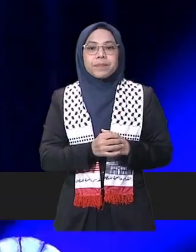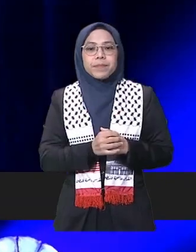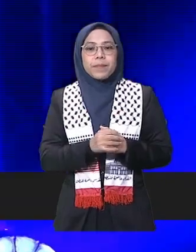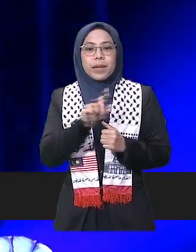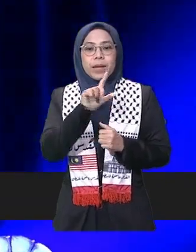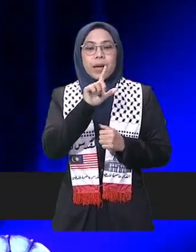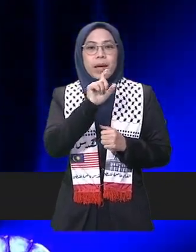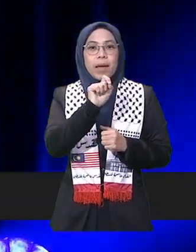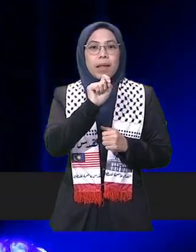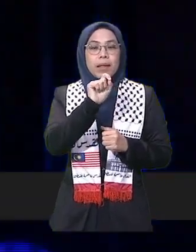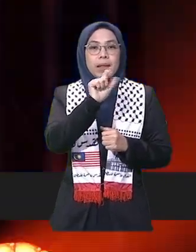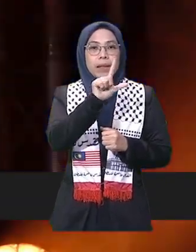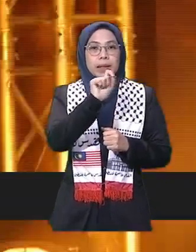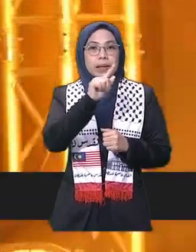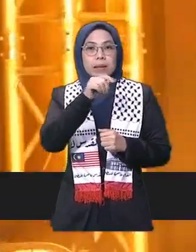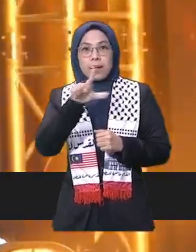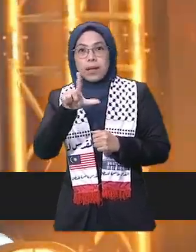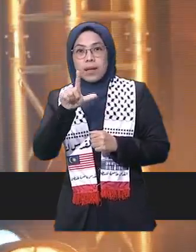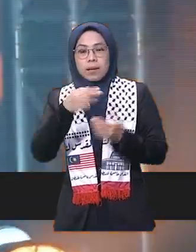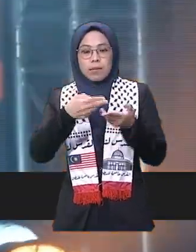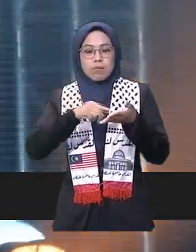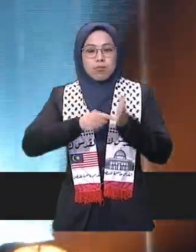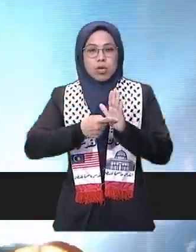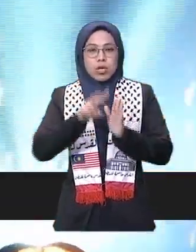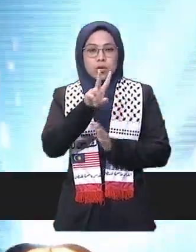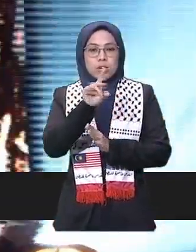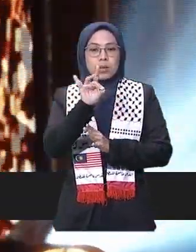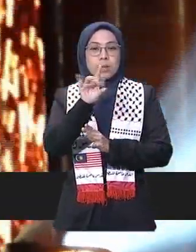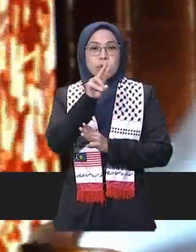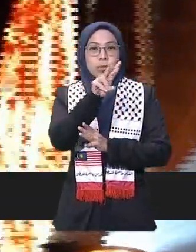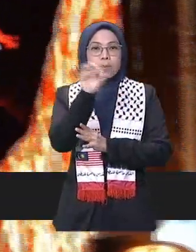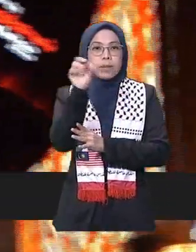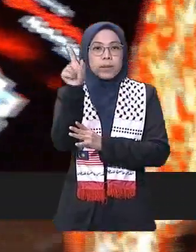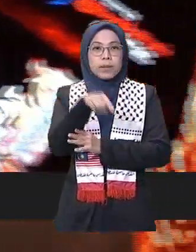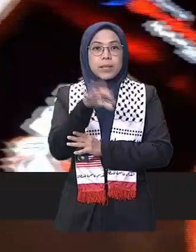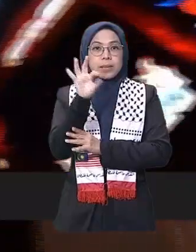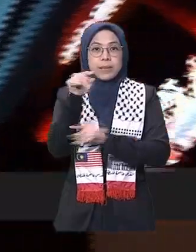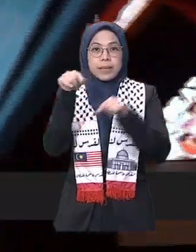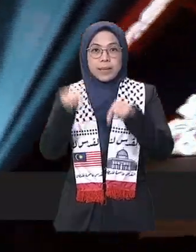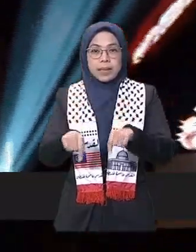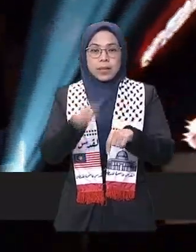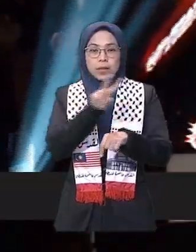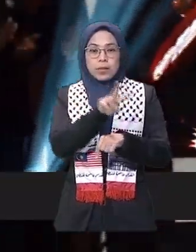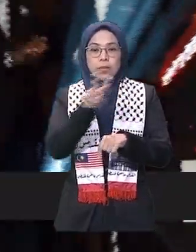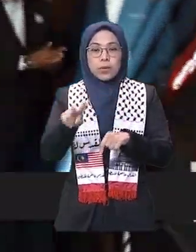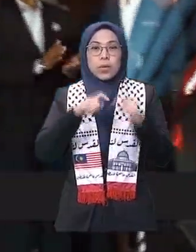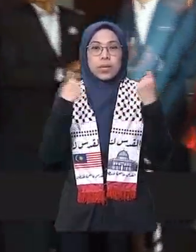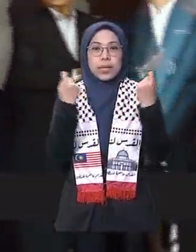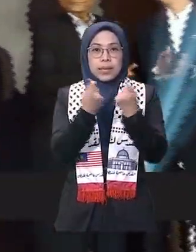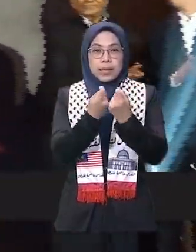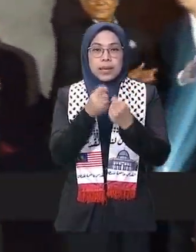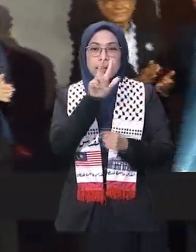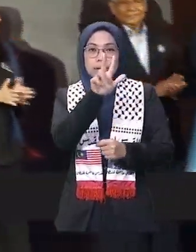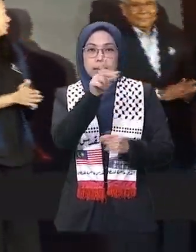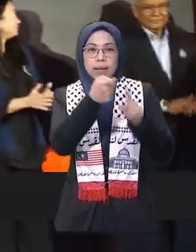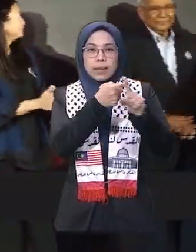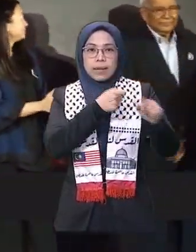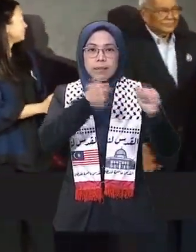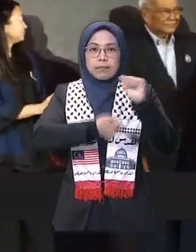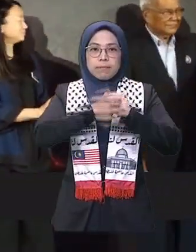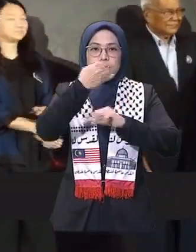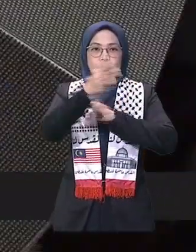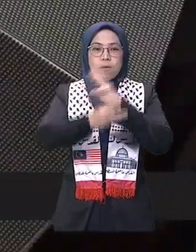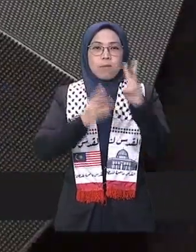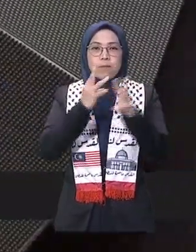LTDL 2024 akan membuka tirai pada 29 September ini dengan 22 pasukan termasuk 3 pasukan berstatus World